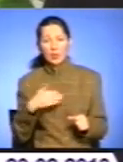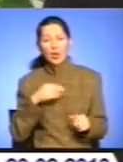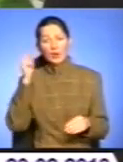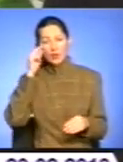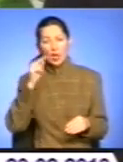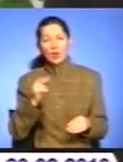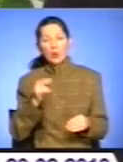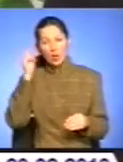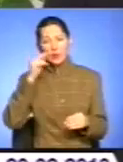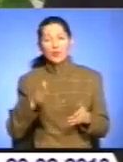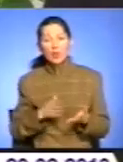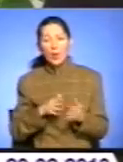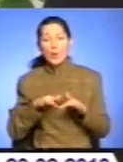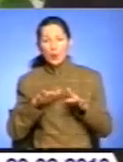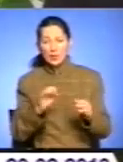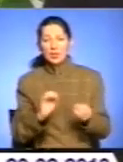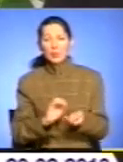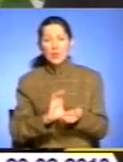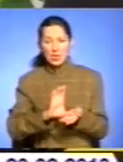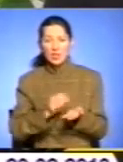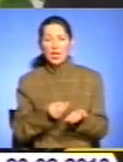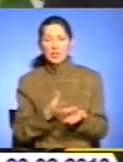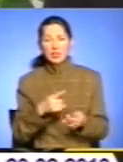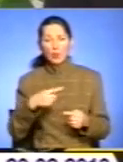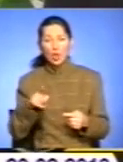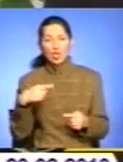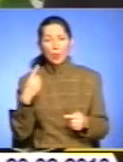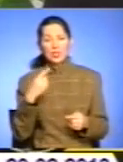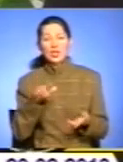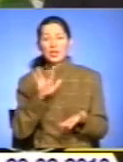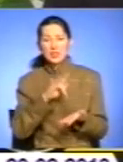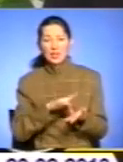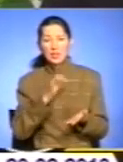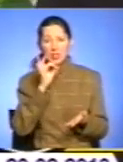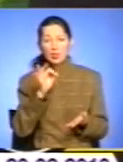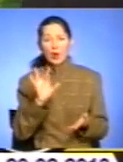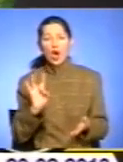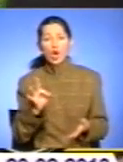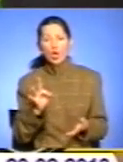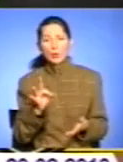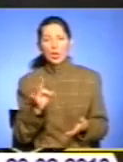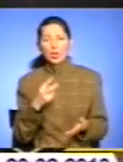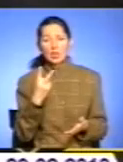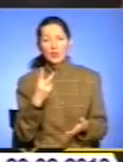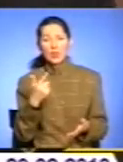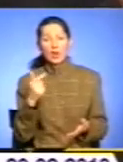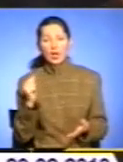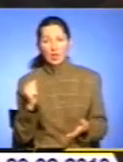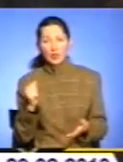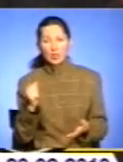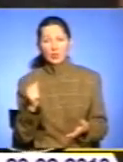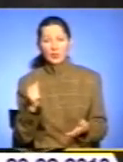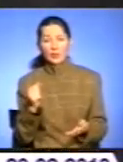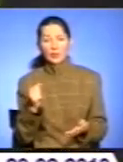других обласних центрах. Ну, скажімо, що в розмірі от 2 гривні,